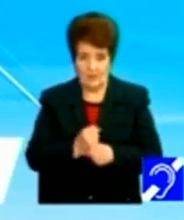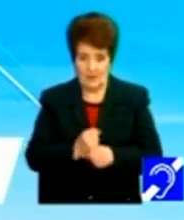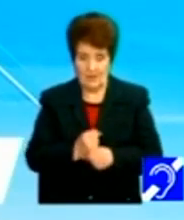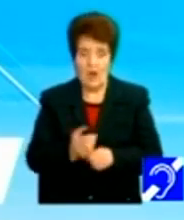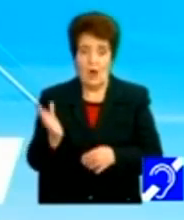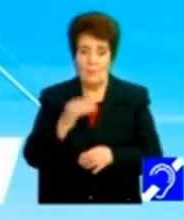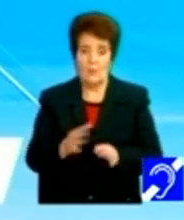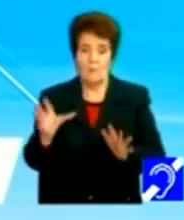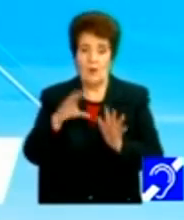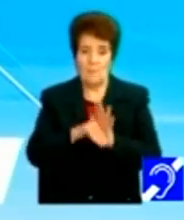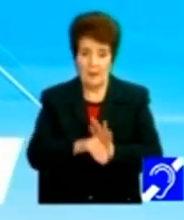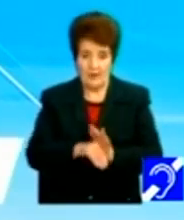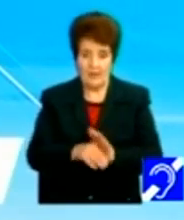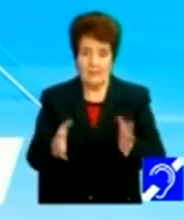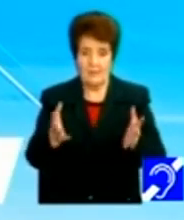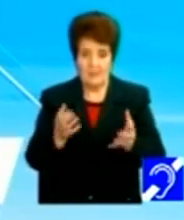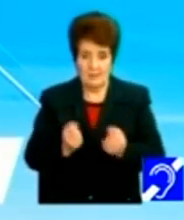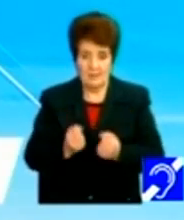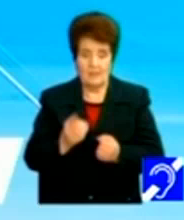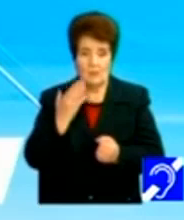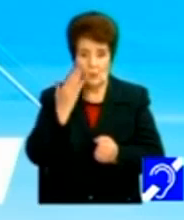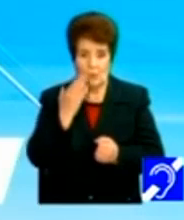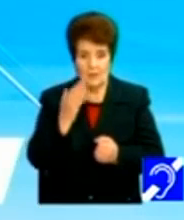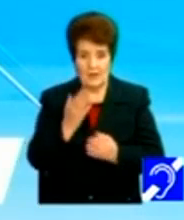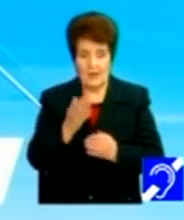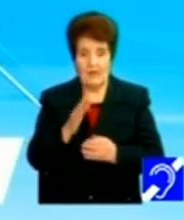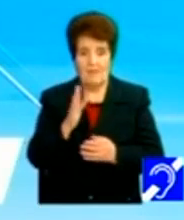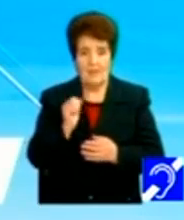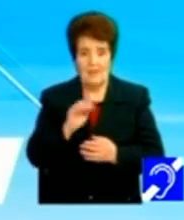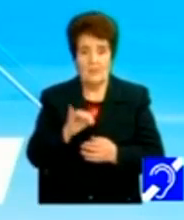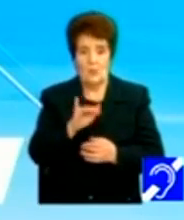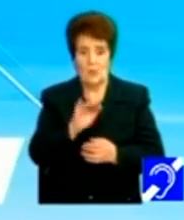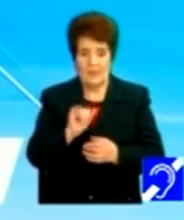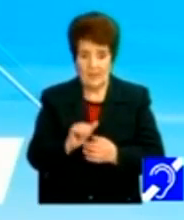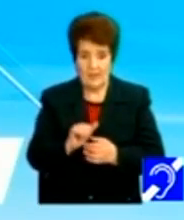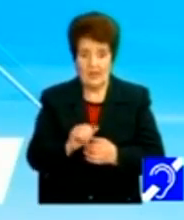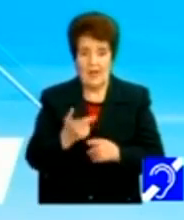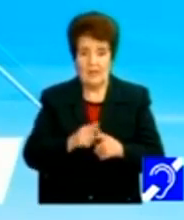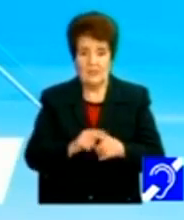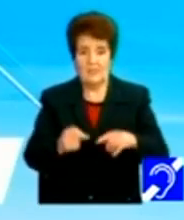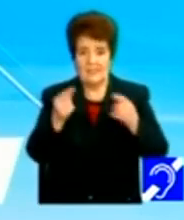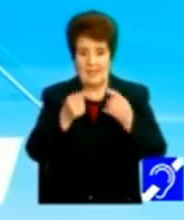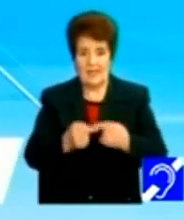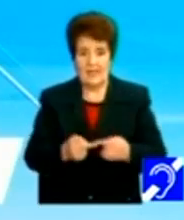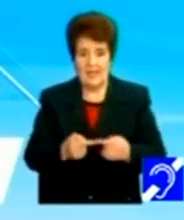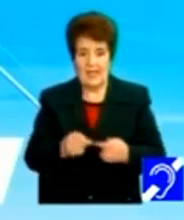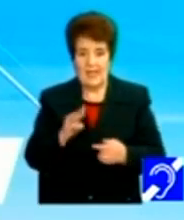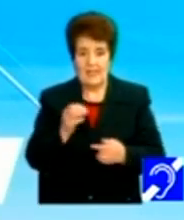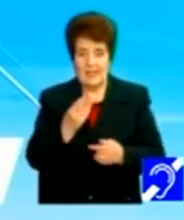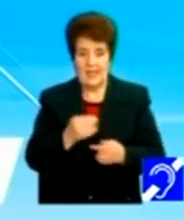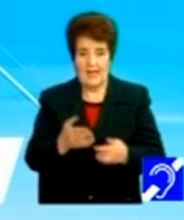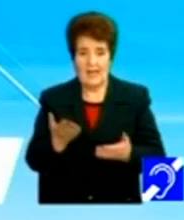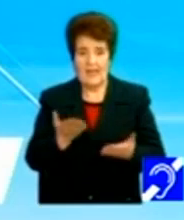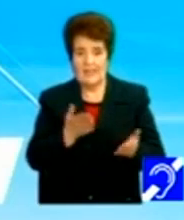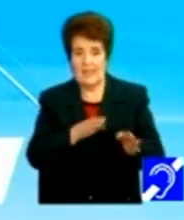vor trebui aplicate, direct preluate din România și respectiv din vest, din Uniunea Europeană, aceste criterii care țin de